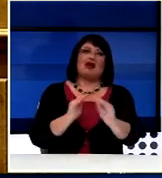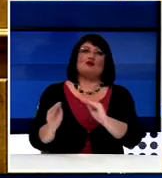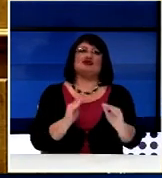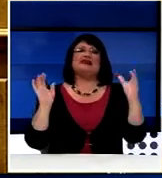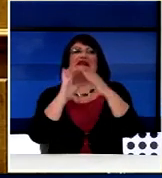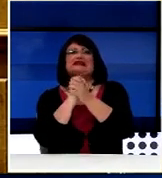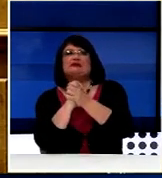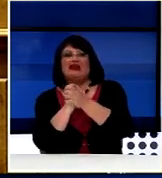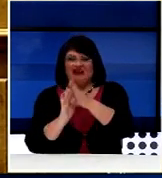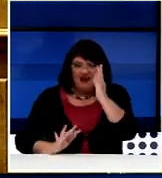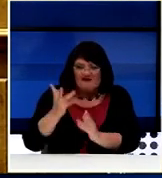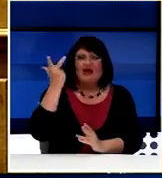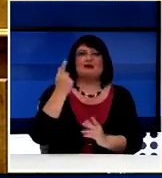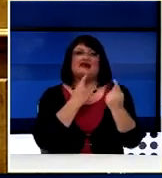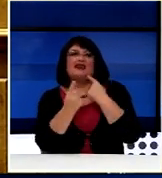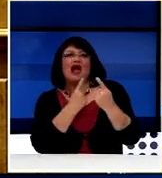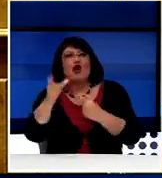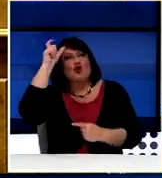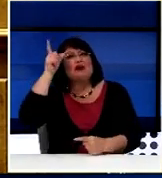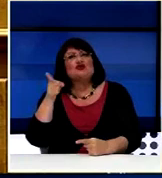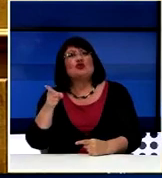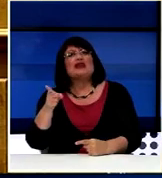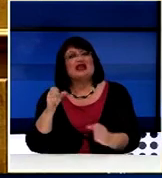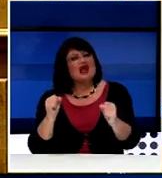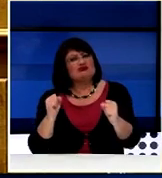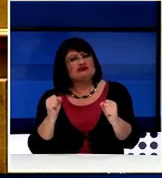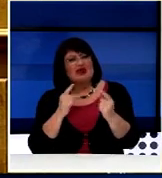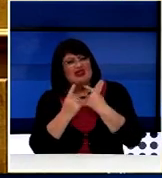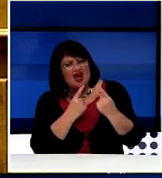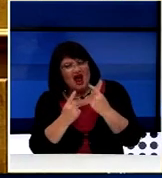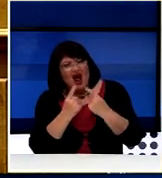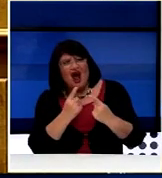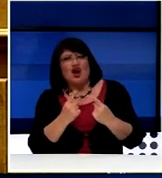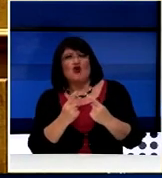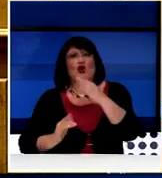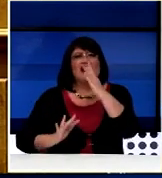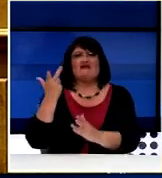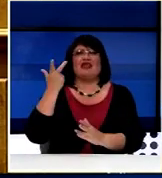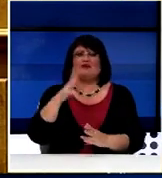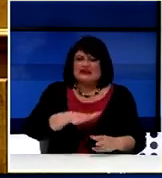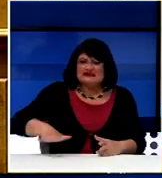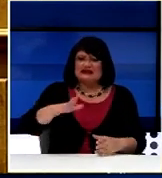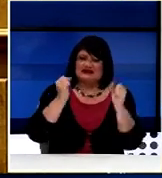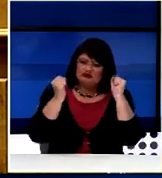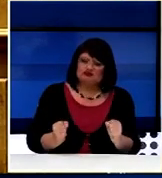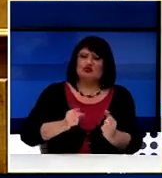συμμαχίες μας να αναβαθμίσει και τον διάλογο με την Τουρκία να κρατήσει ζωντανό και να αναβαθμίσει τη γεωπολιτική δυναμική της